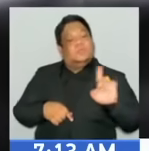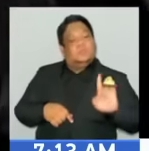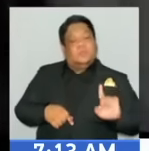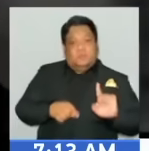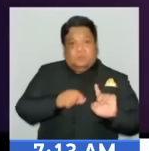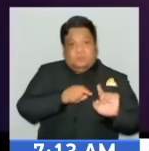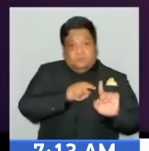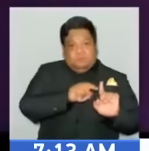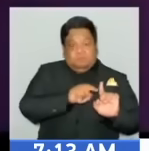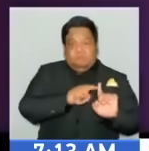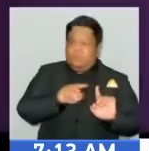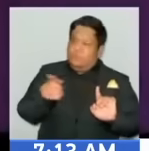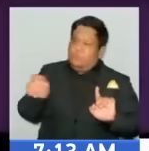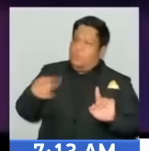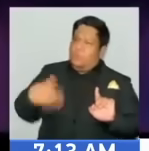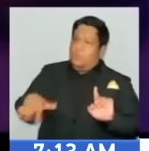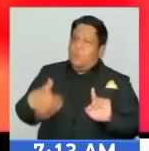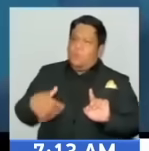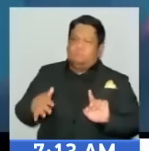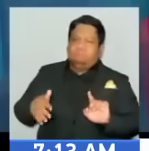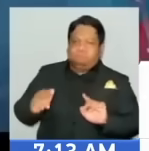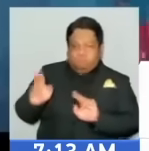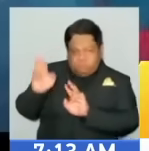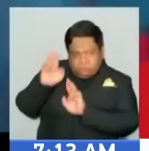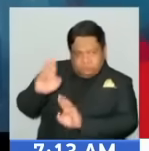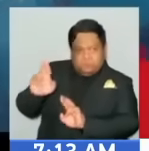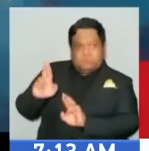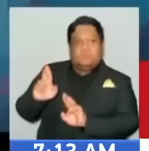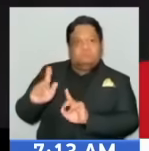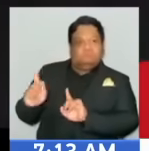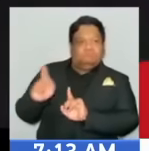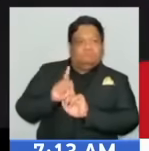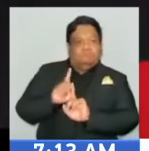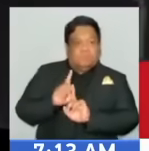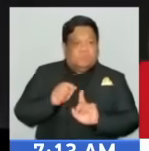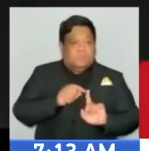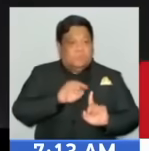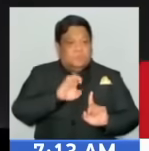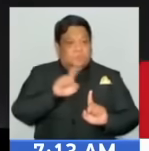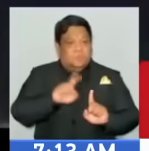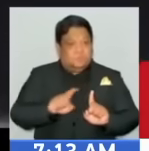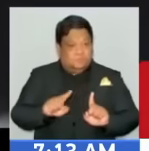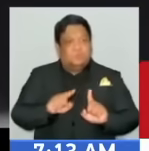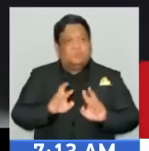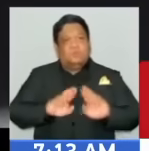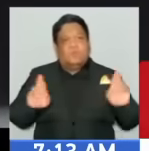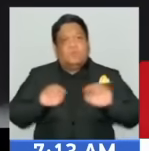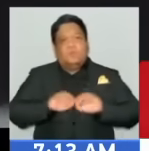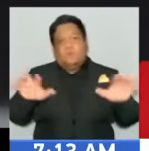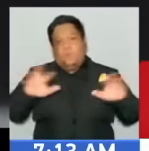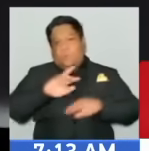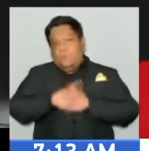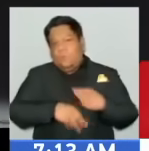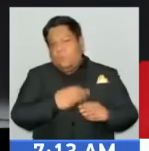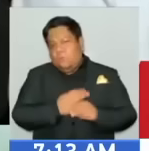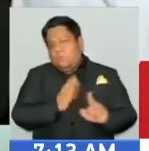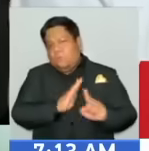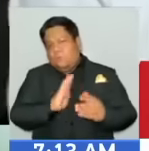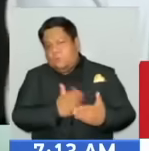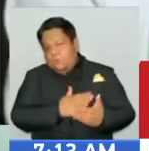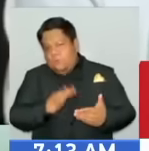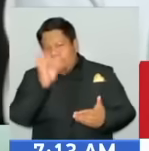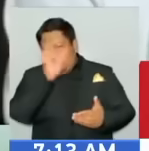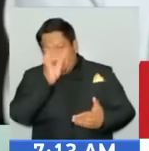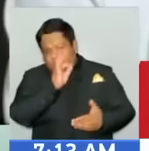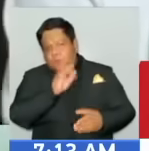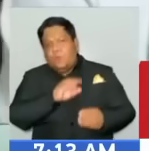musika. Ngayon, ready na si Easy na i-share sa global music stage ang musikang Pinoy at original Pinoy rap. Pinoy